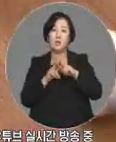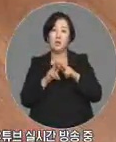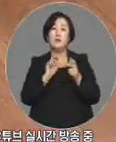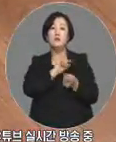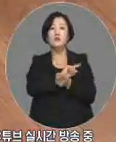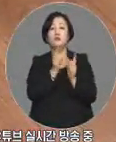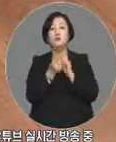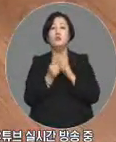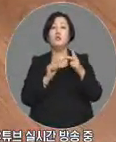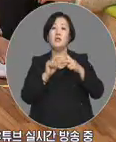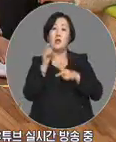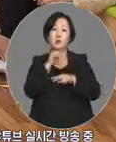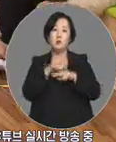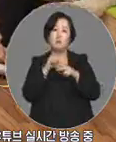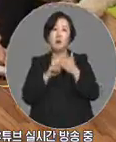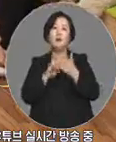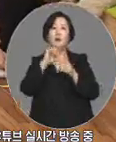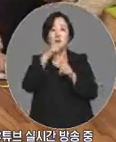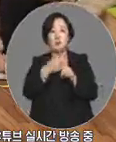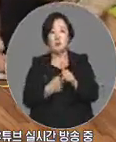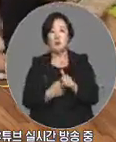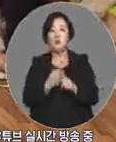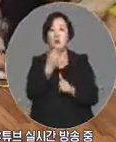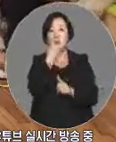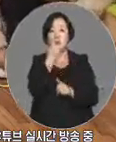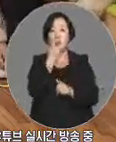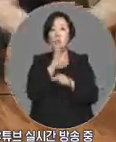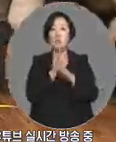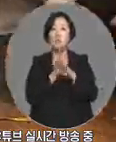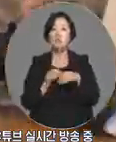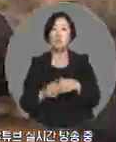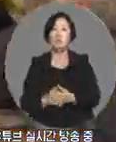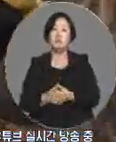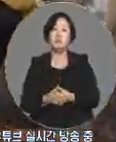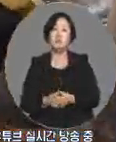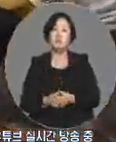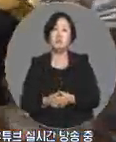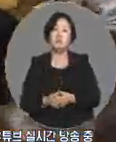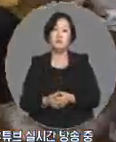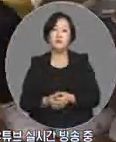포용하고 이해하는 마음을 자연스레 배우고 있습니다. UBC 뉴스 김익현입니다.